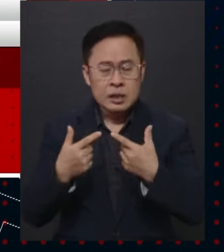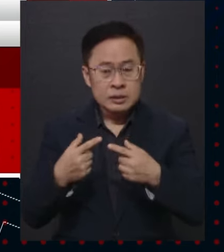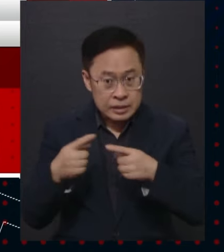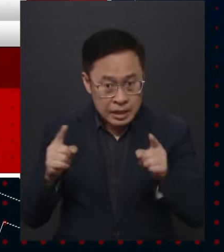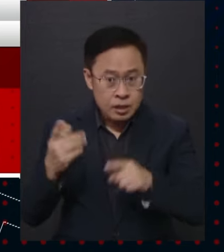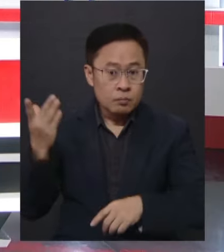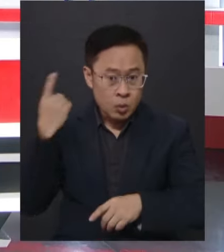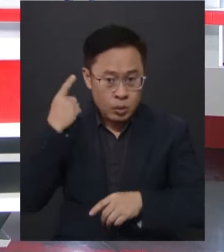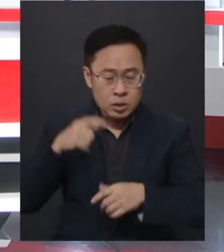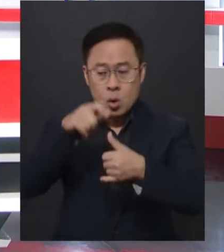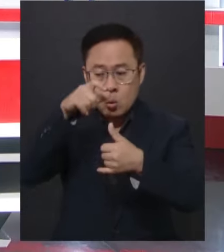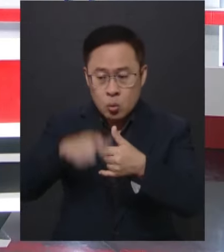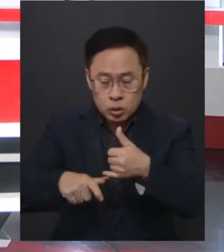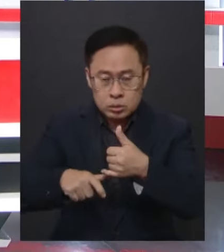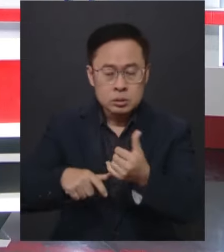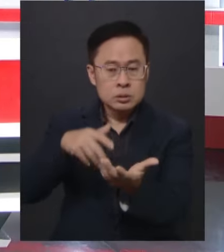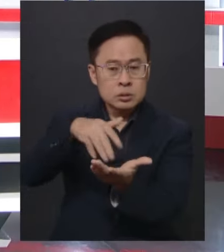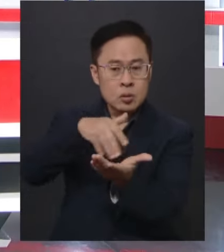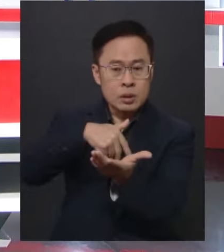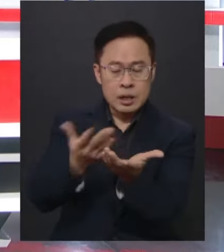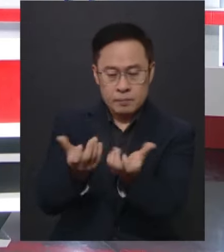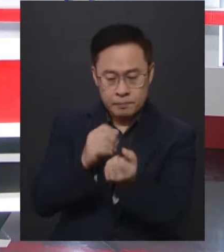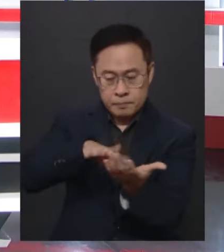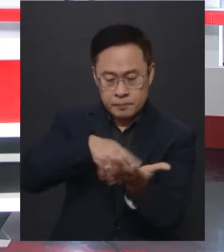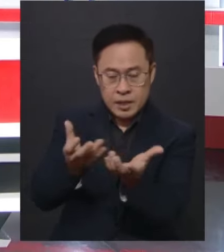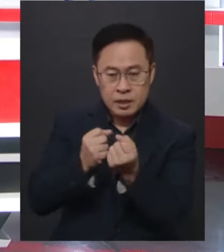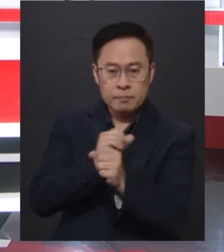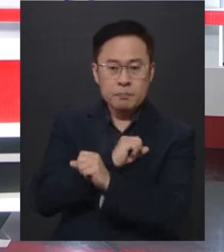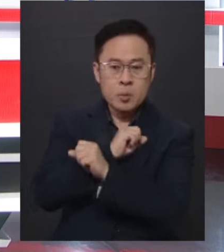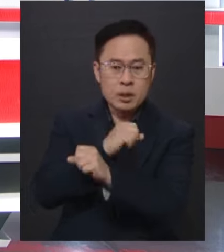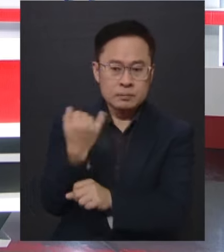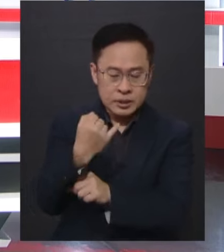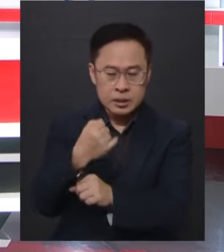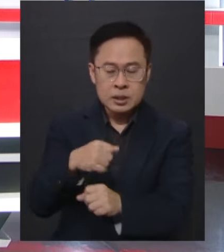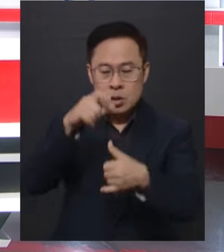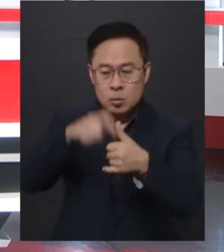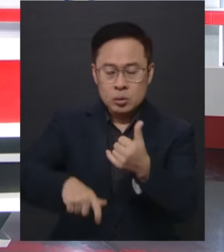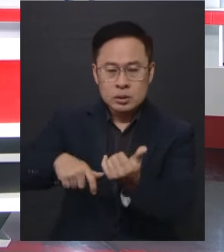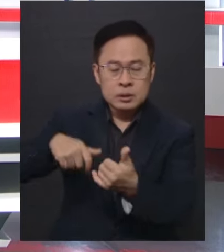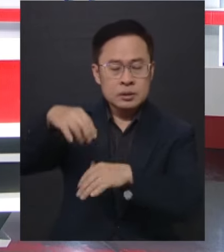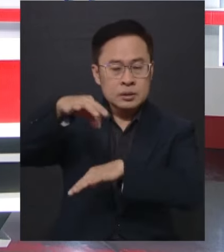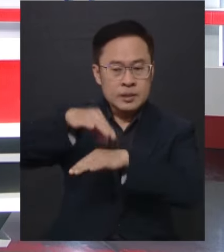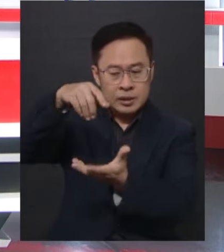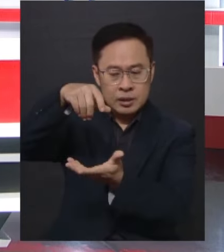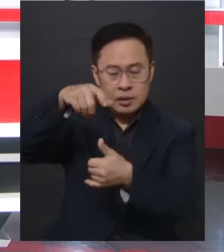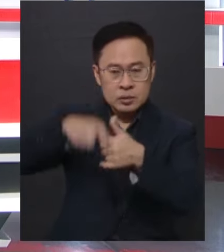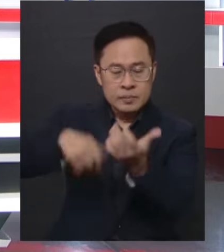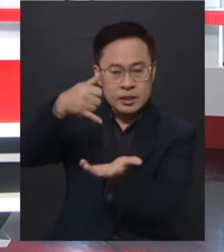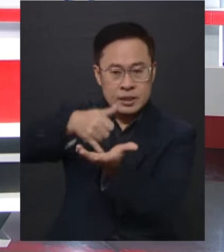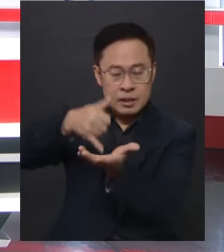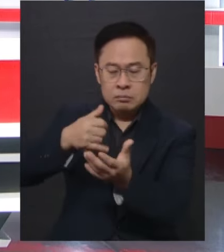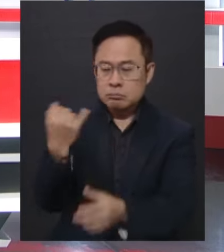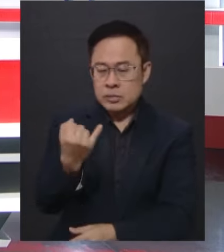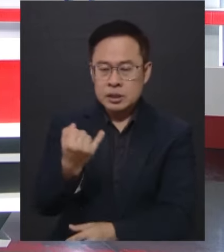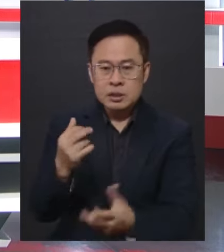รับมีปัญหาแล้วก็อาจจะเป็นเรื่องของการที่ส่งบอลคืนหลังเยอะไปหน่อยเออทำให้โอกาสในการบุกเก็บแต้มหรือว่าทำ